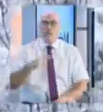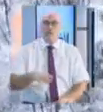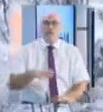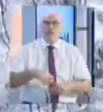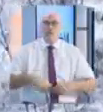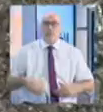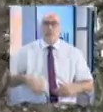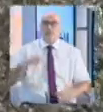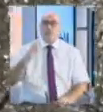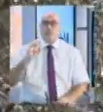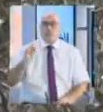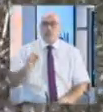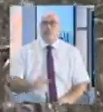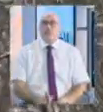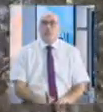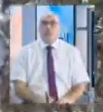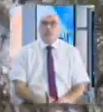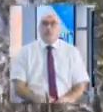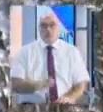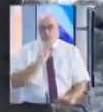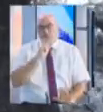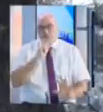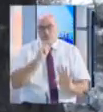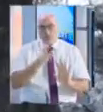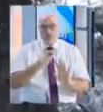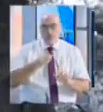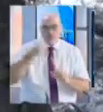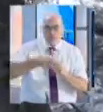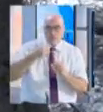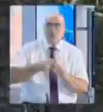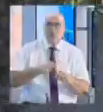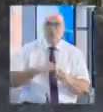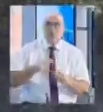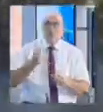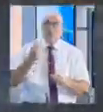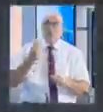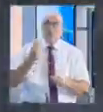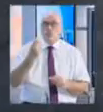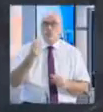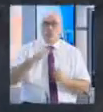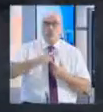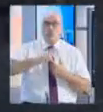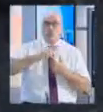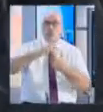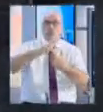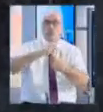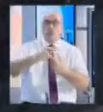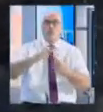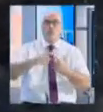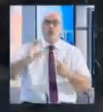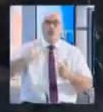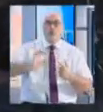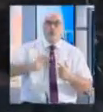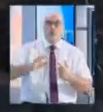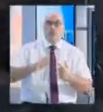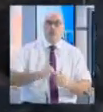ببلدية مجصفة، فلا يزال لم يخمد كليا، حين قامت مروحيتين للجيش الوطني الشعبي بسبع طلقات.